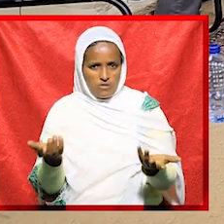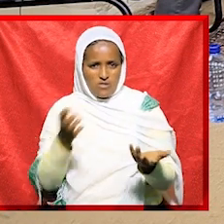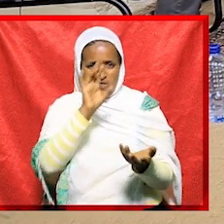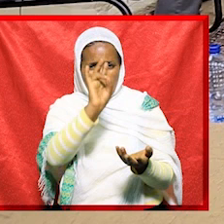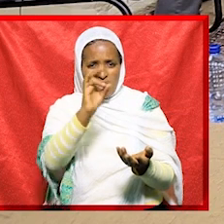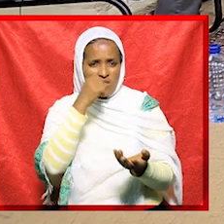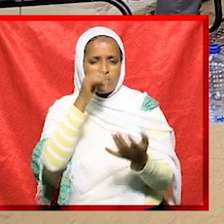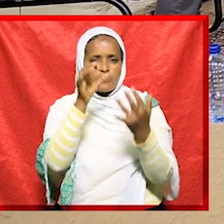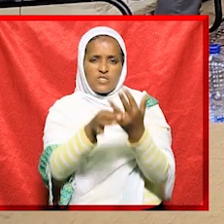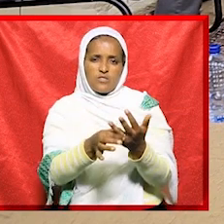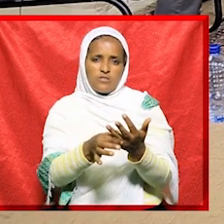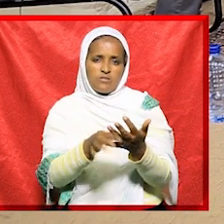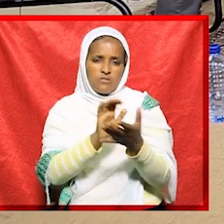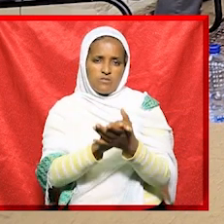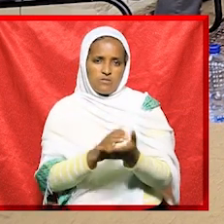የሴት ሚስት።